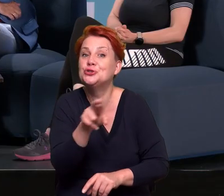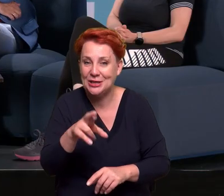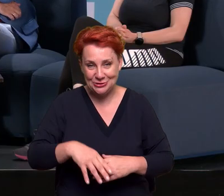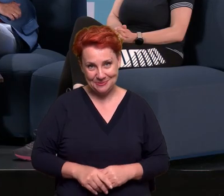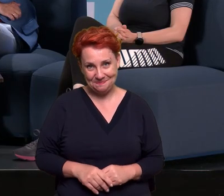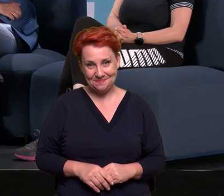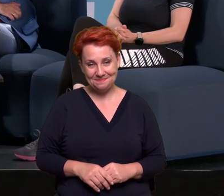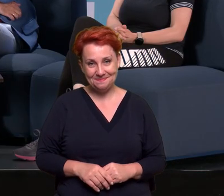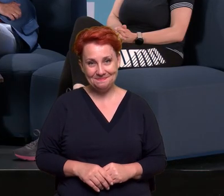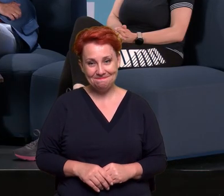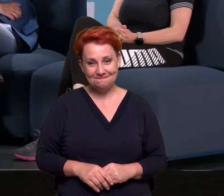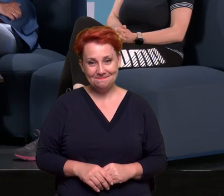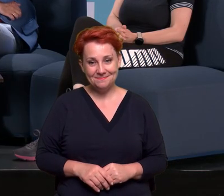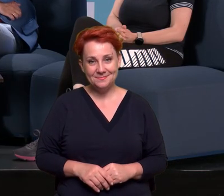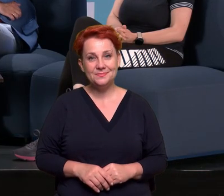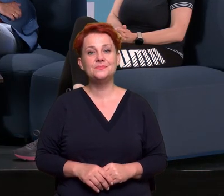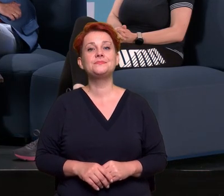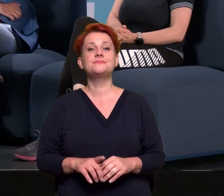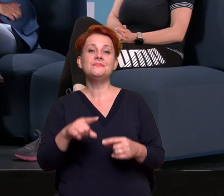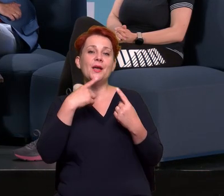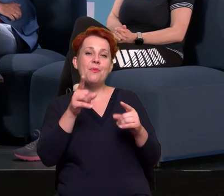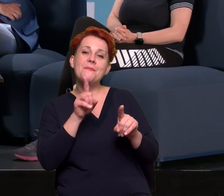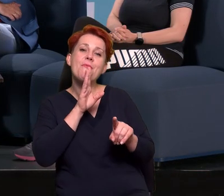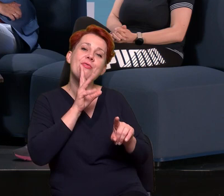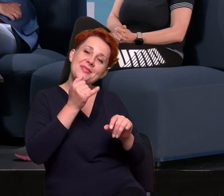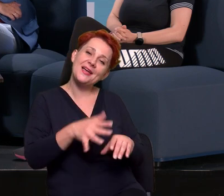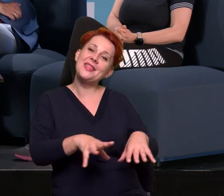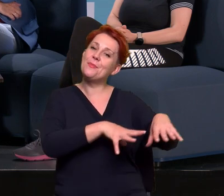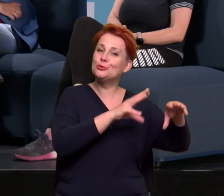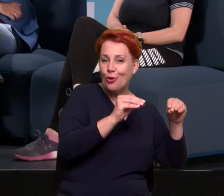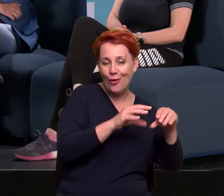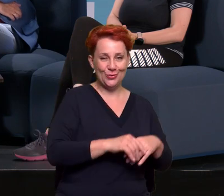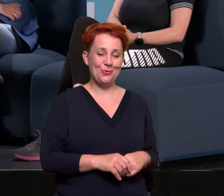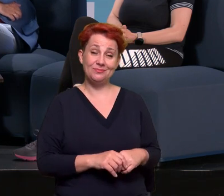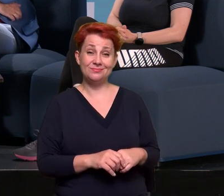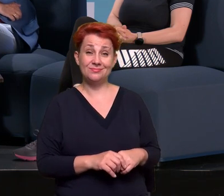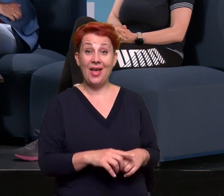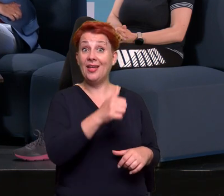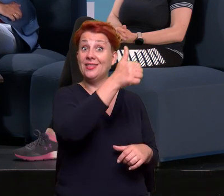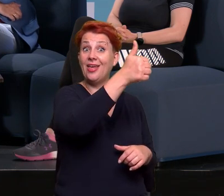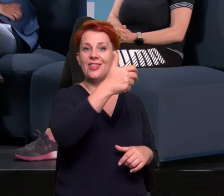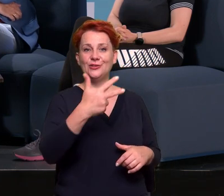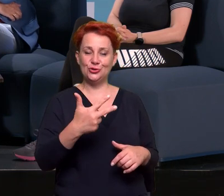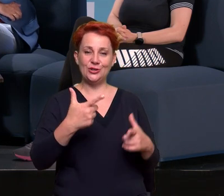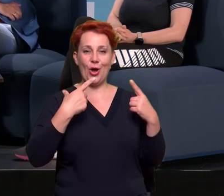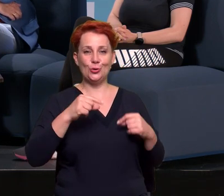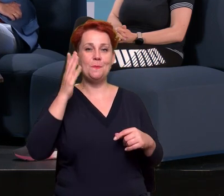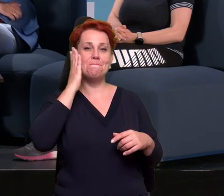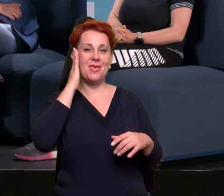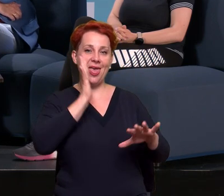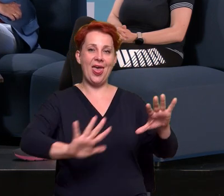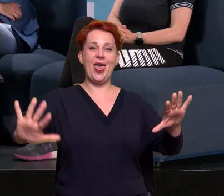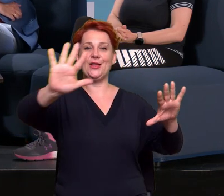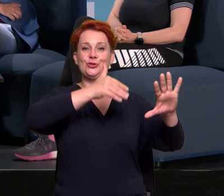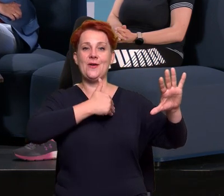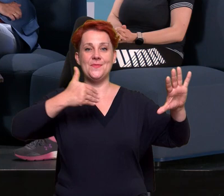raz powiem to, co mówiłam na początku, że dla wszystkich, dla 1/3 mieszkańców